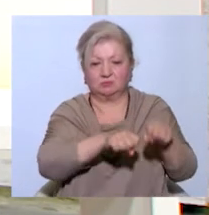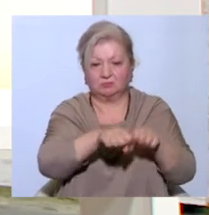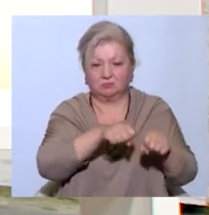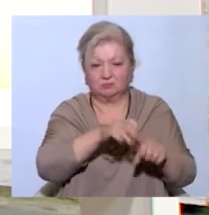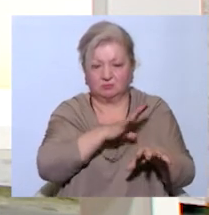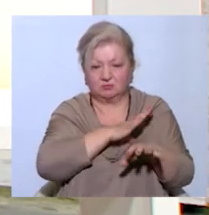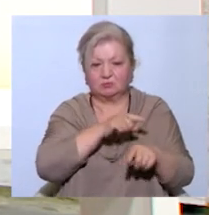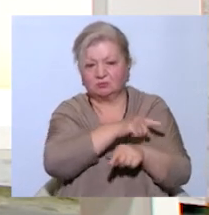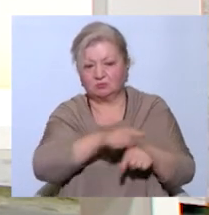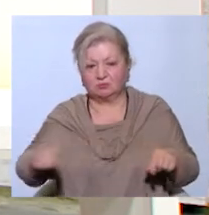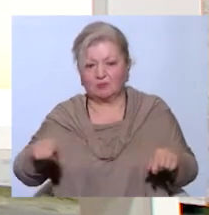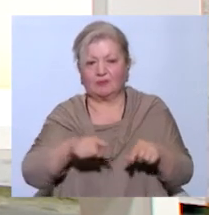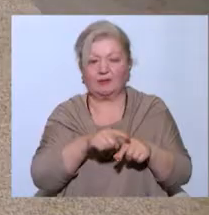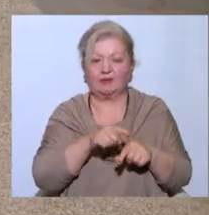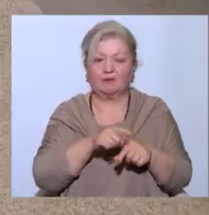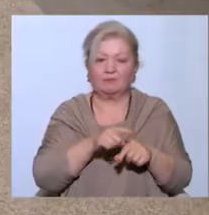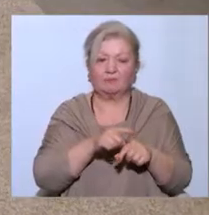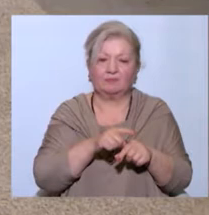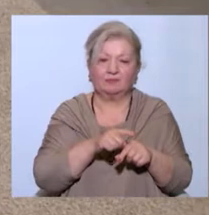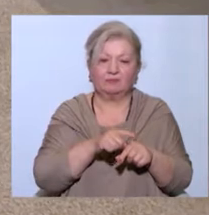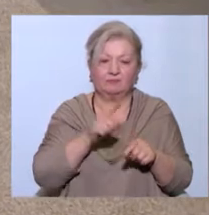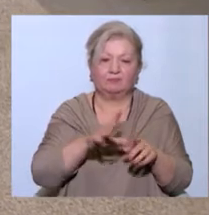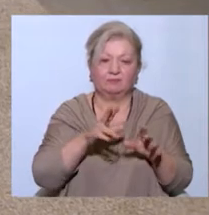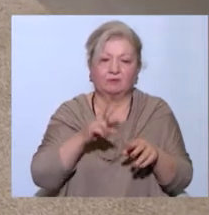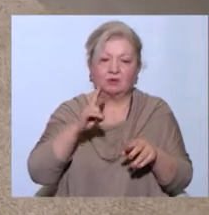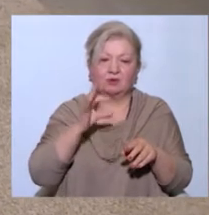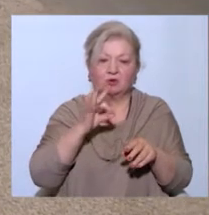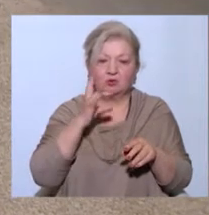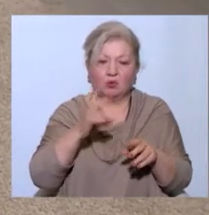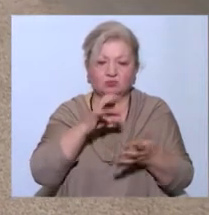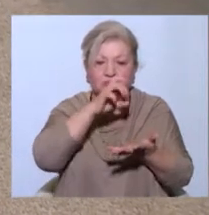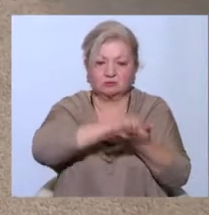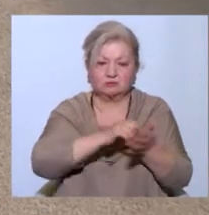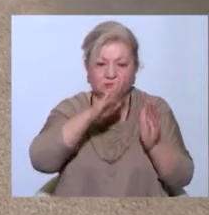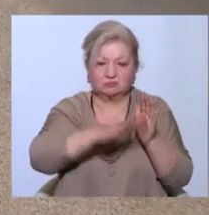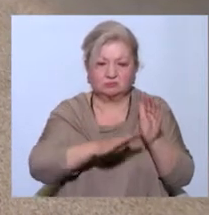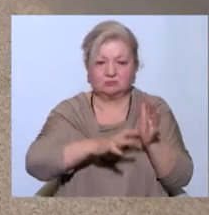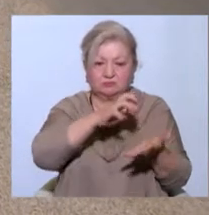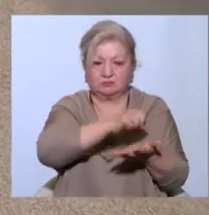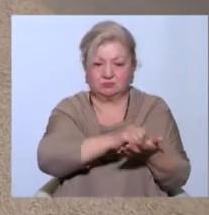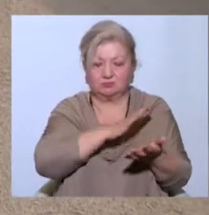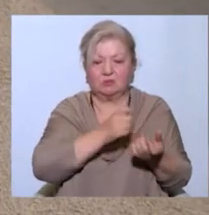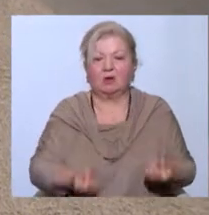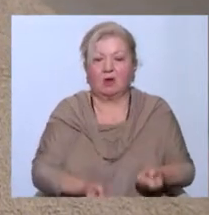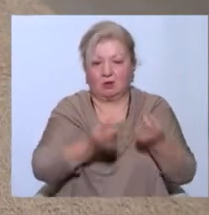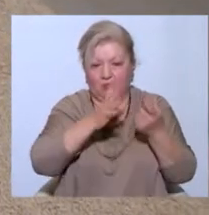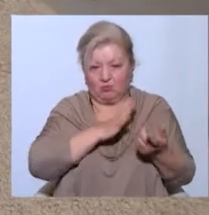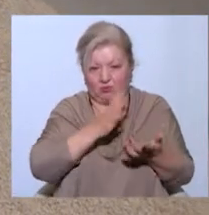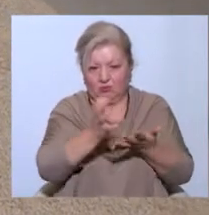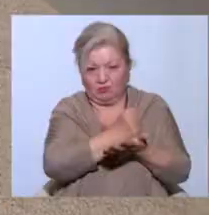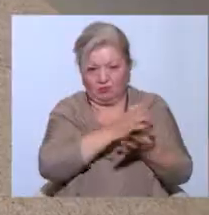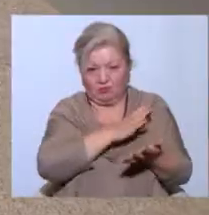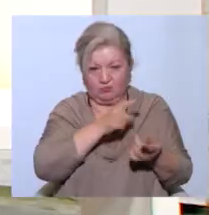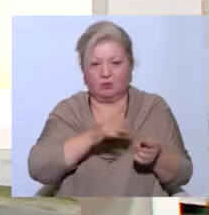რაც ბართლომეოს დიაშმა სწორედ კეთილი იმედის კონცხი, უკიდურესი სამხრეთი წერტილი აფრიკისთვის აღმოაჩინა, როდესაც